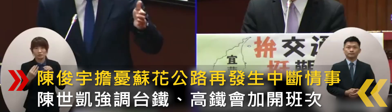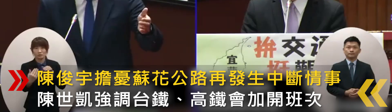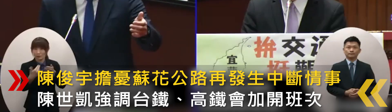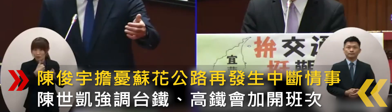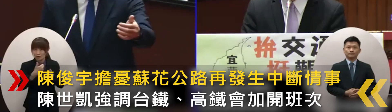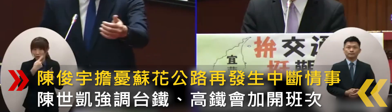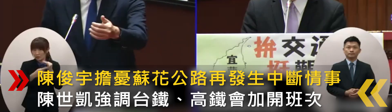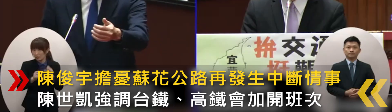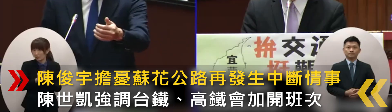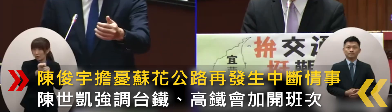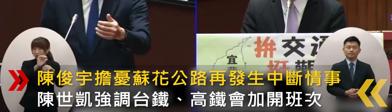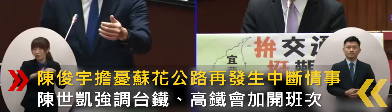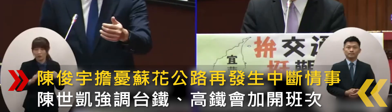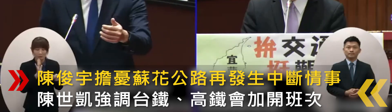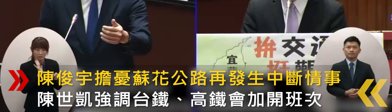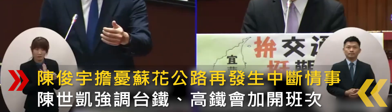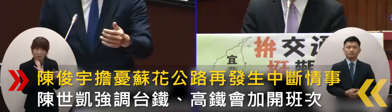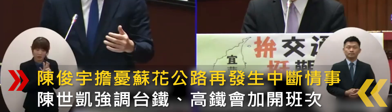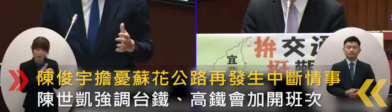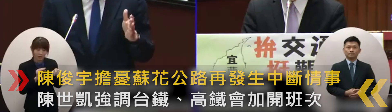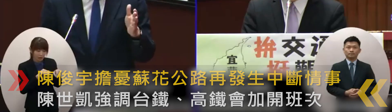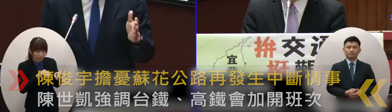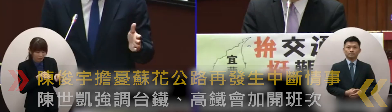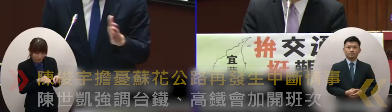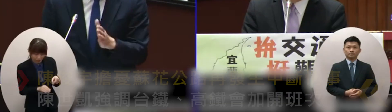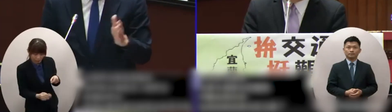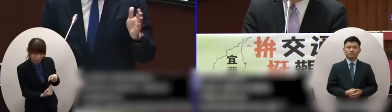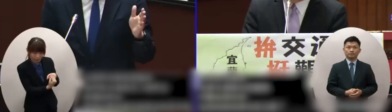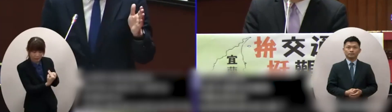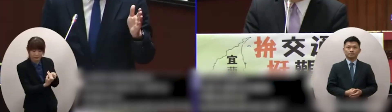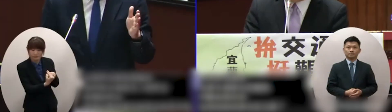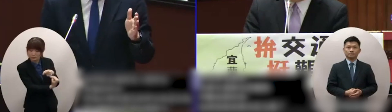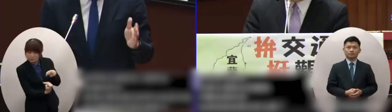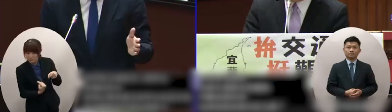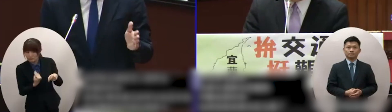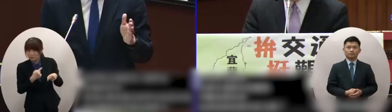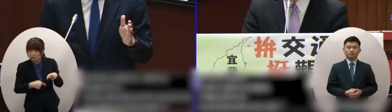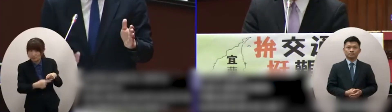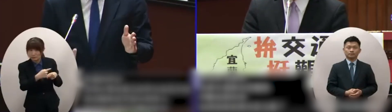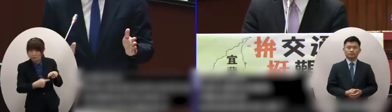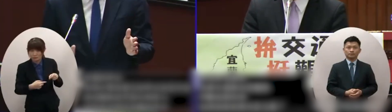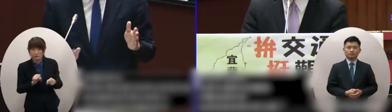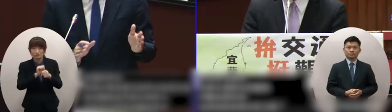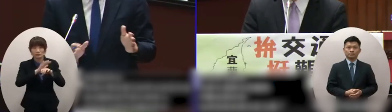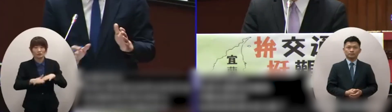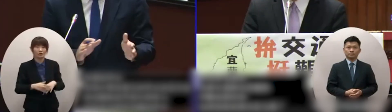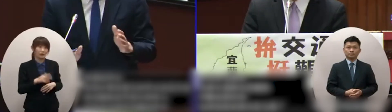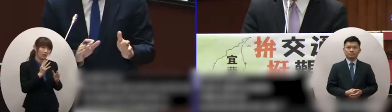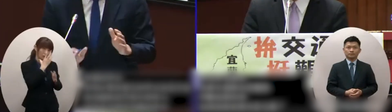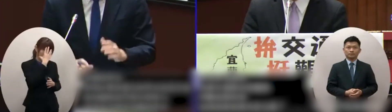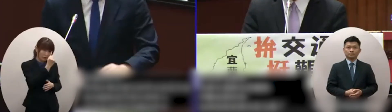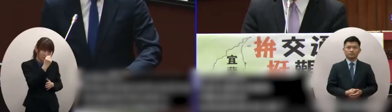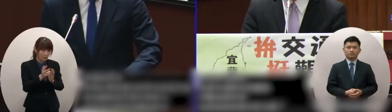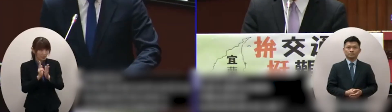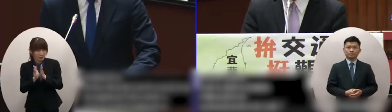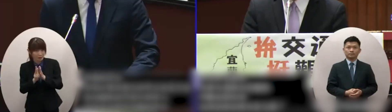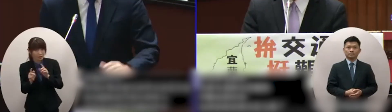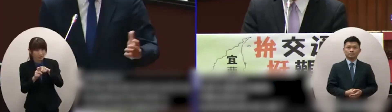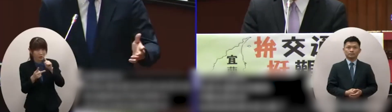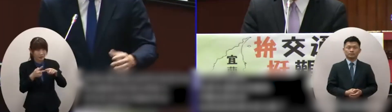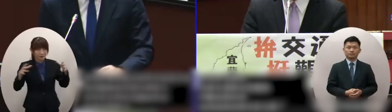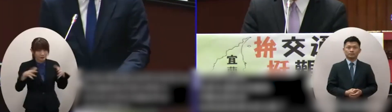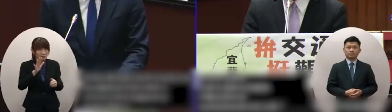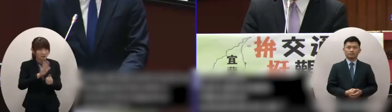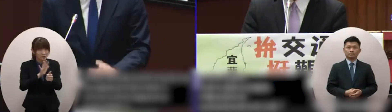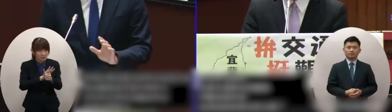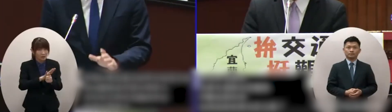们南回接到西部的那一段，好，所以铁工不、那个高铁跟台铁的部分会合并来执行这个